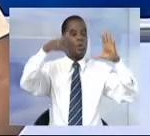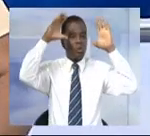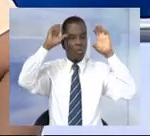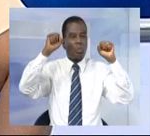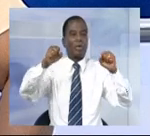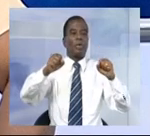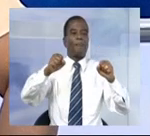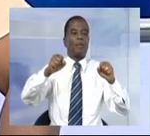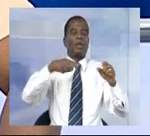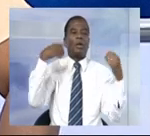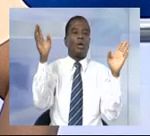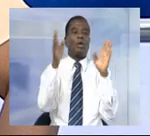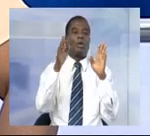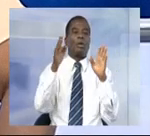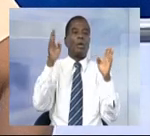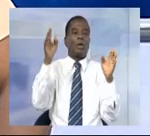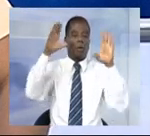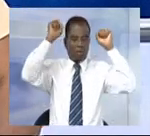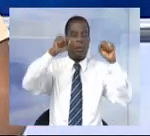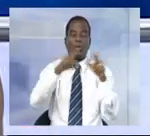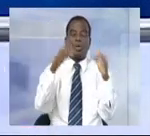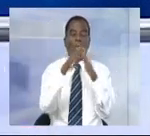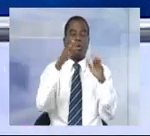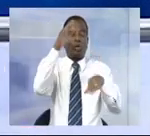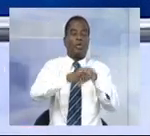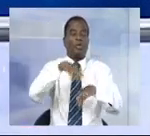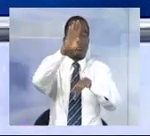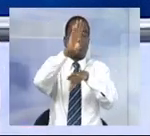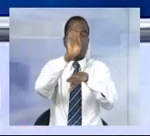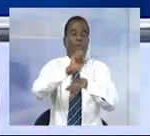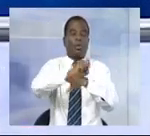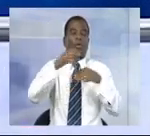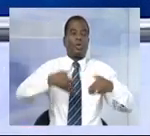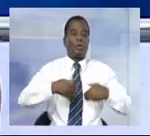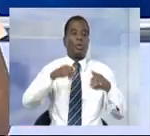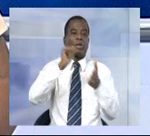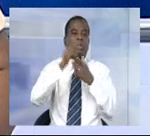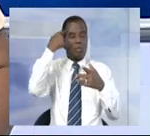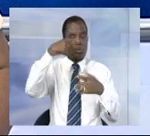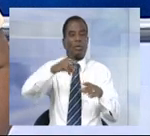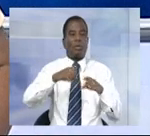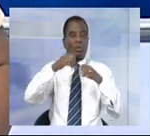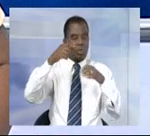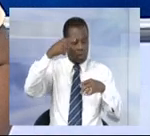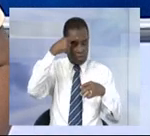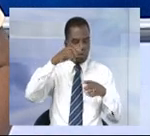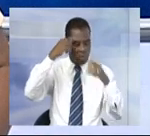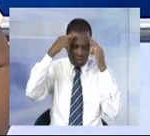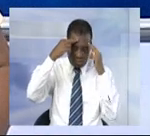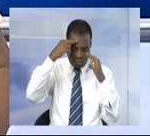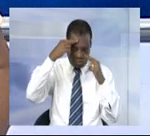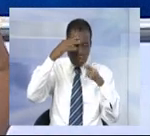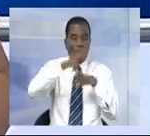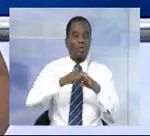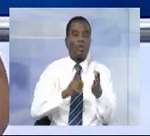qui a présidé une réunion du comité présidentiel sur l'emploi jeune. En clair, il s'agit pour l'État de réfléchir sur les